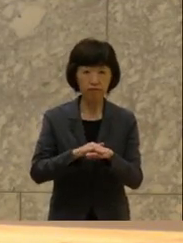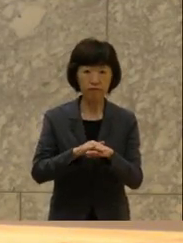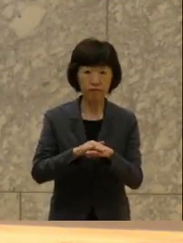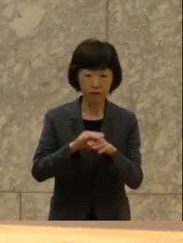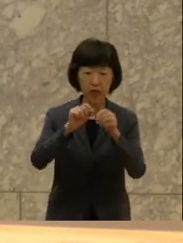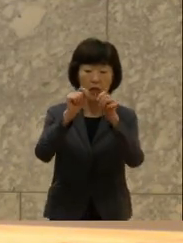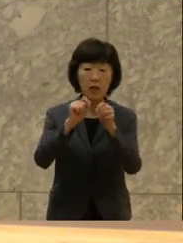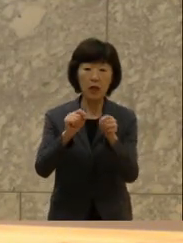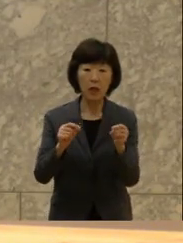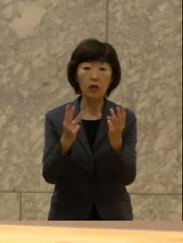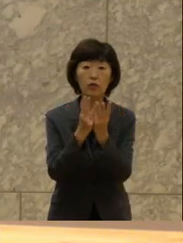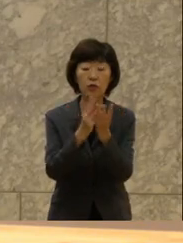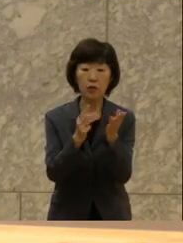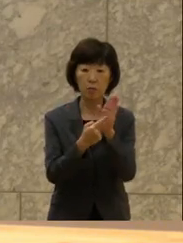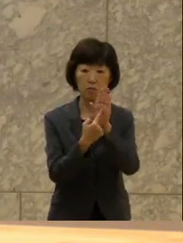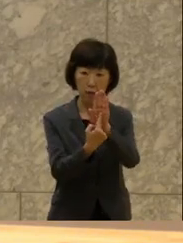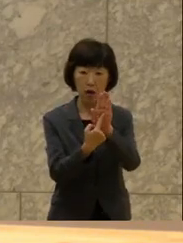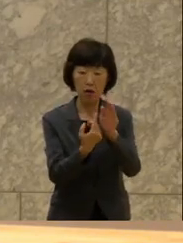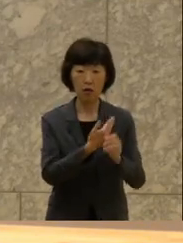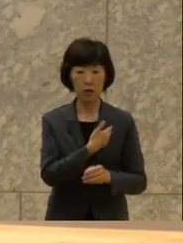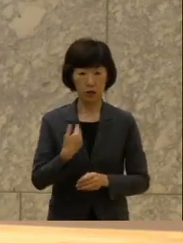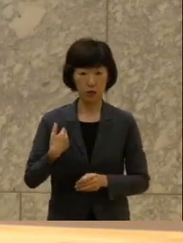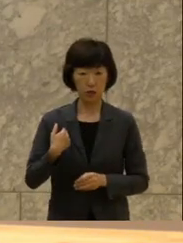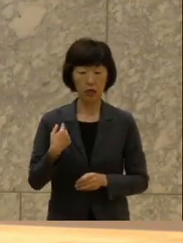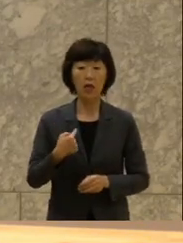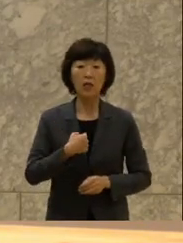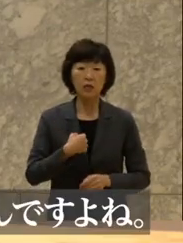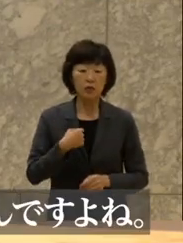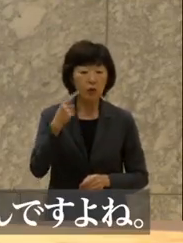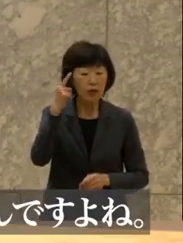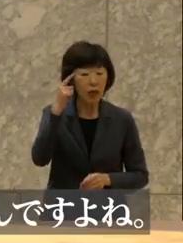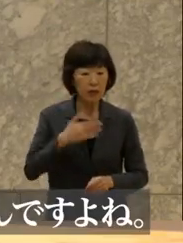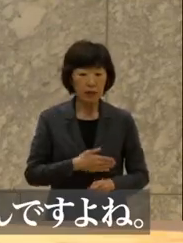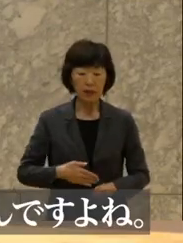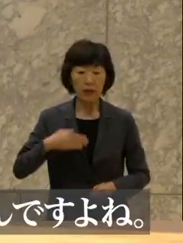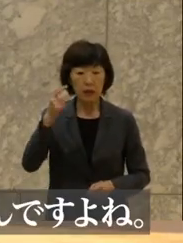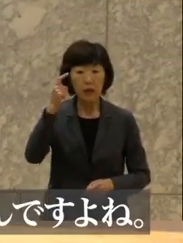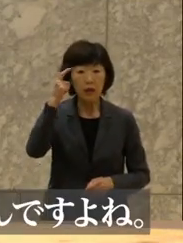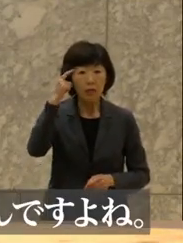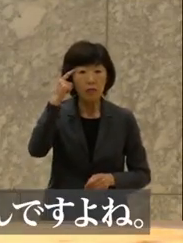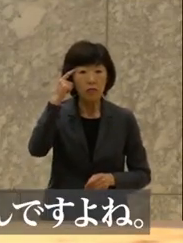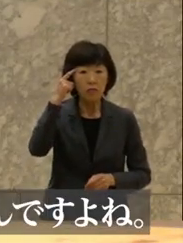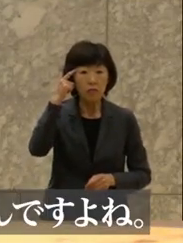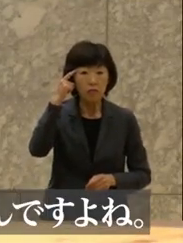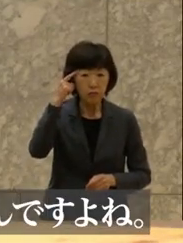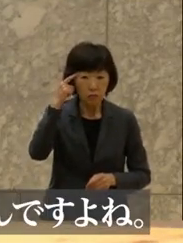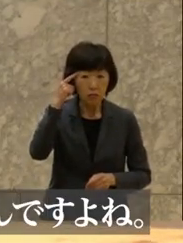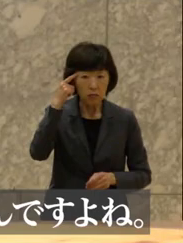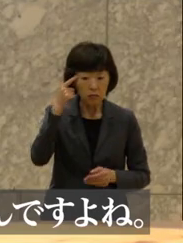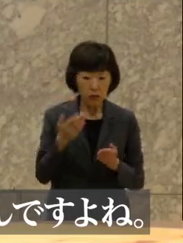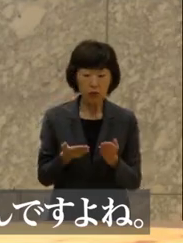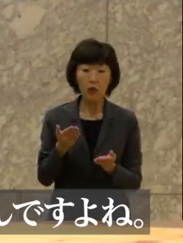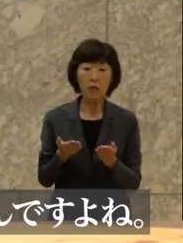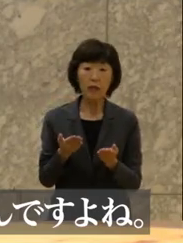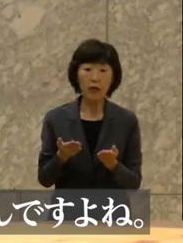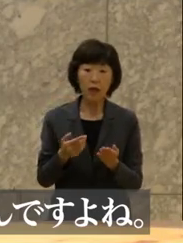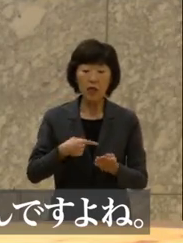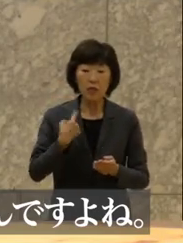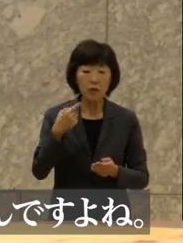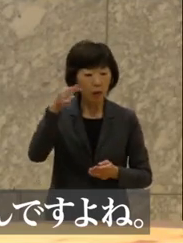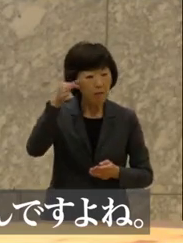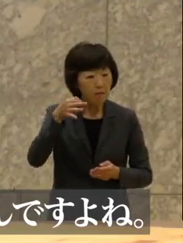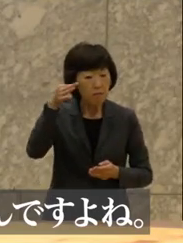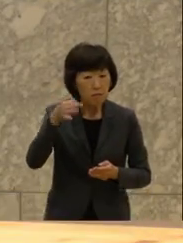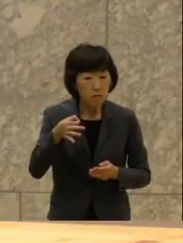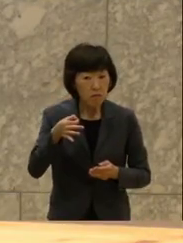でしかもそれを自分の体感と照らし合わせながらあーよかった悪かったとこういう総括をしながら進んで